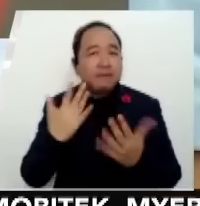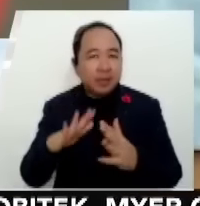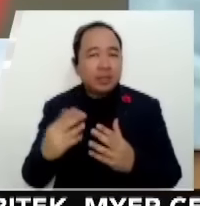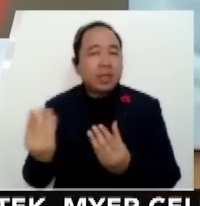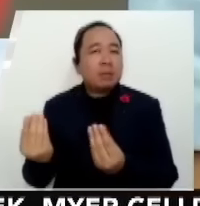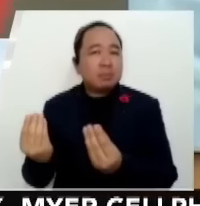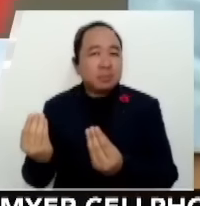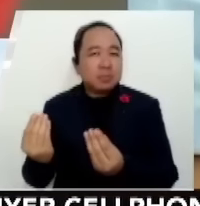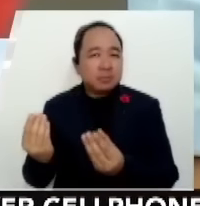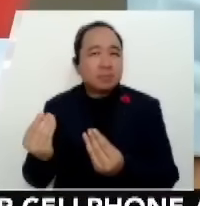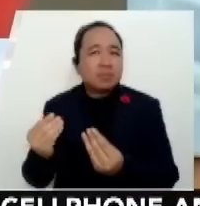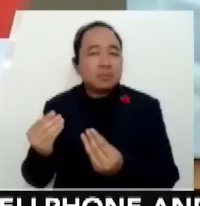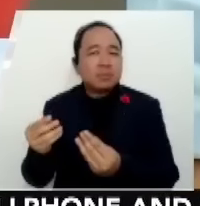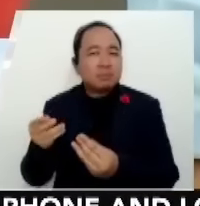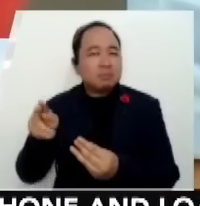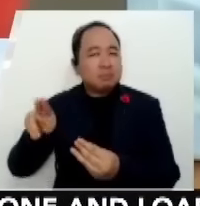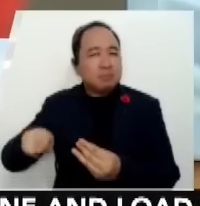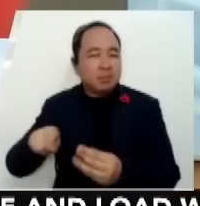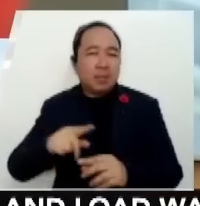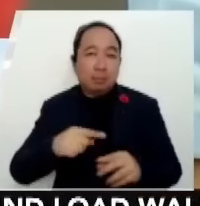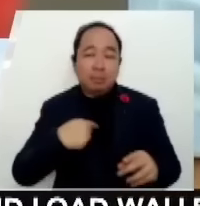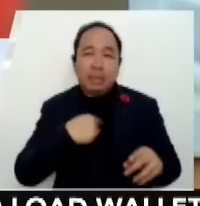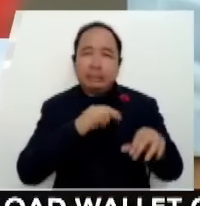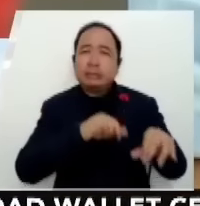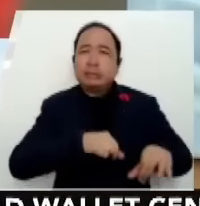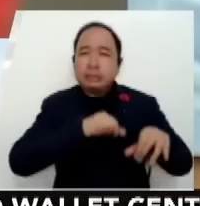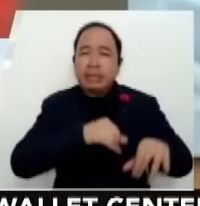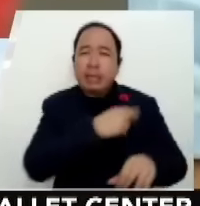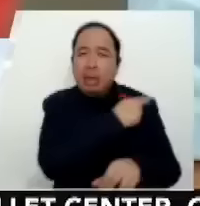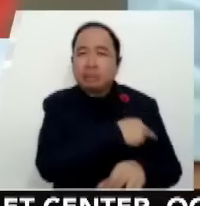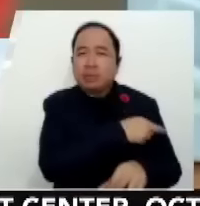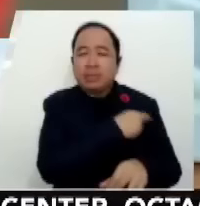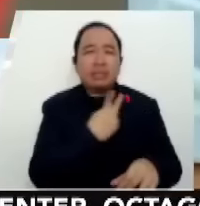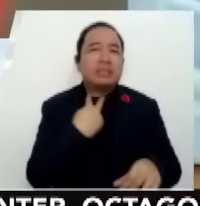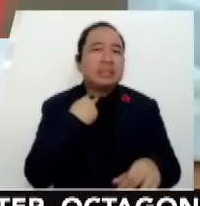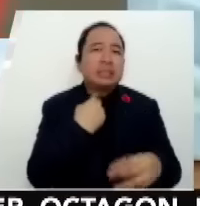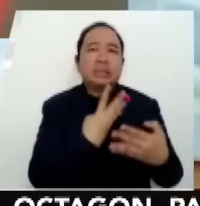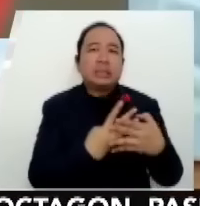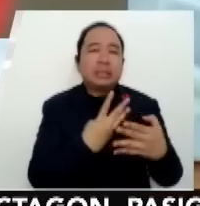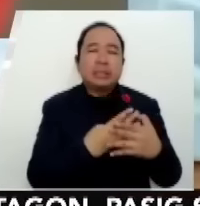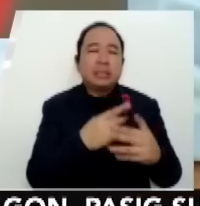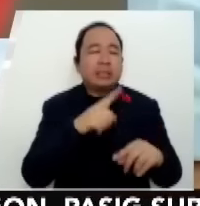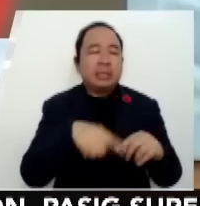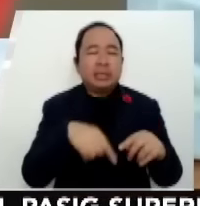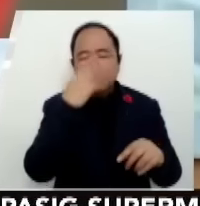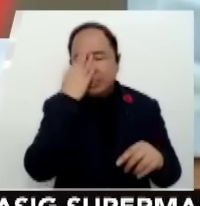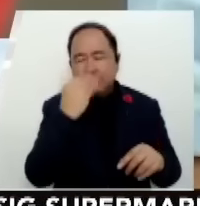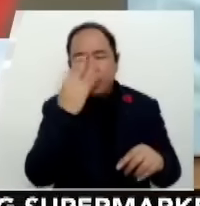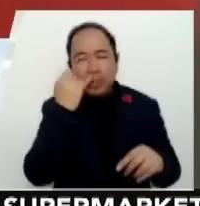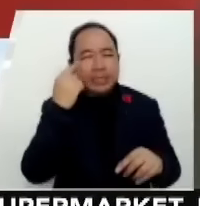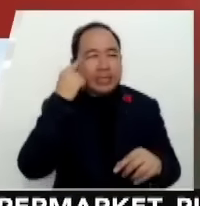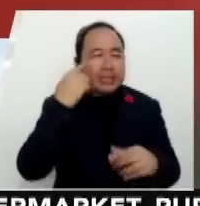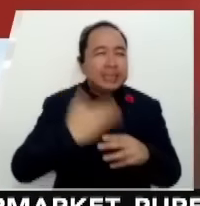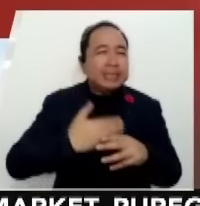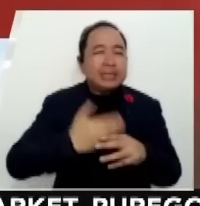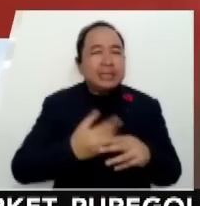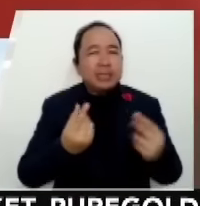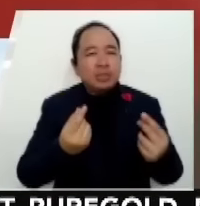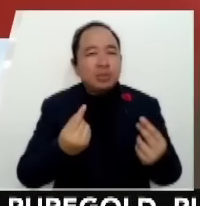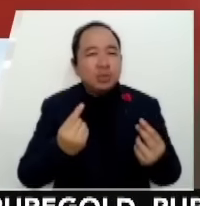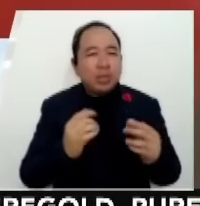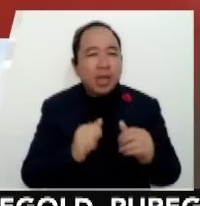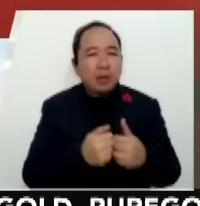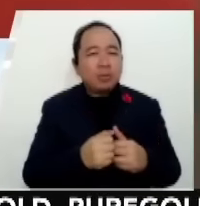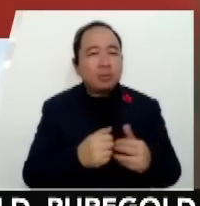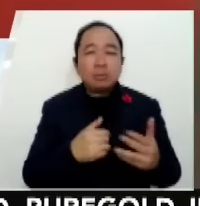hospital, kaya hindi ako makatulog. Kakaisip kung ano pong gagawin ko. Kahit man lang daw bumili